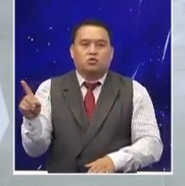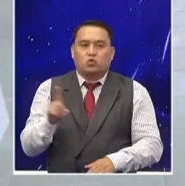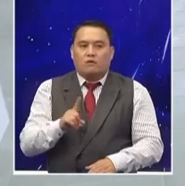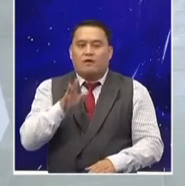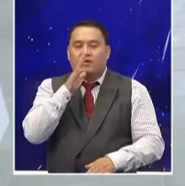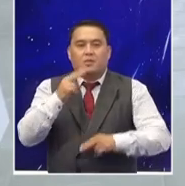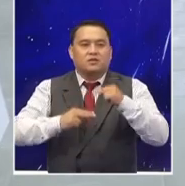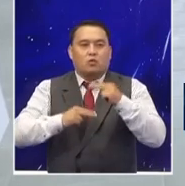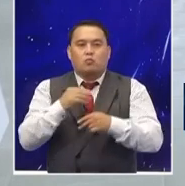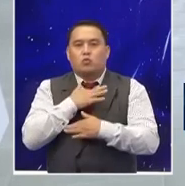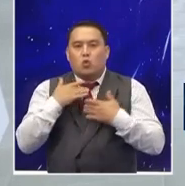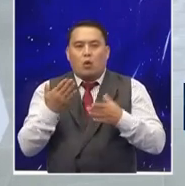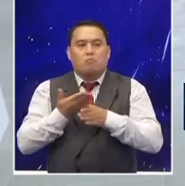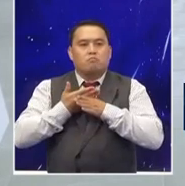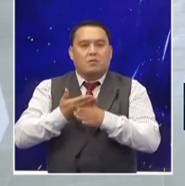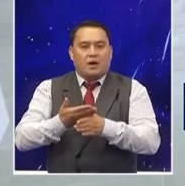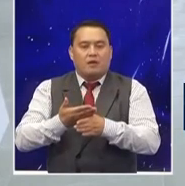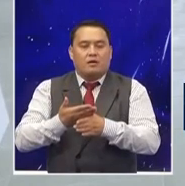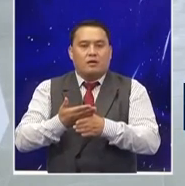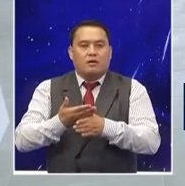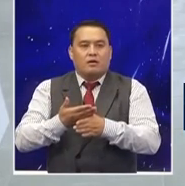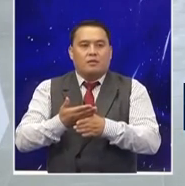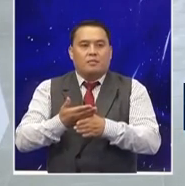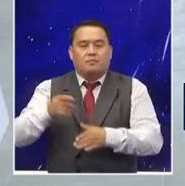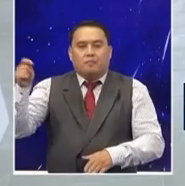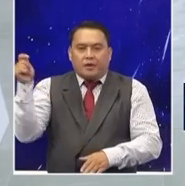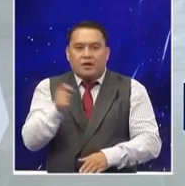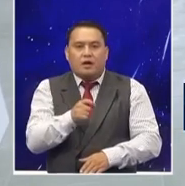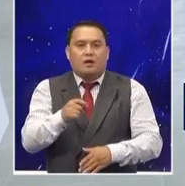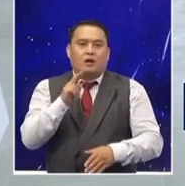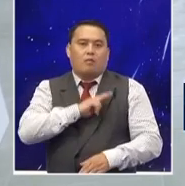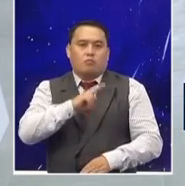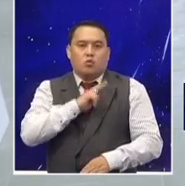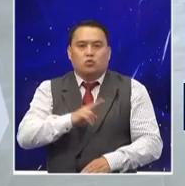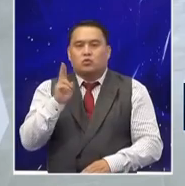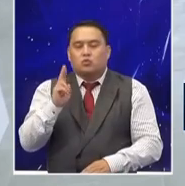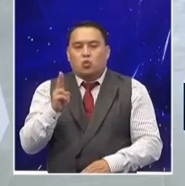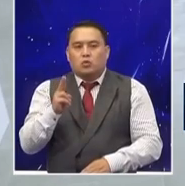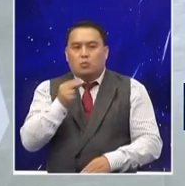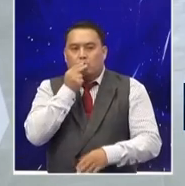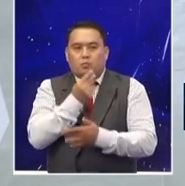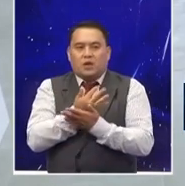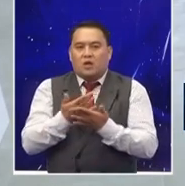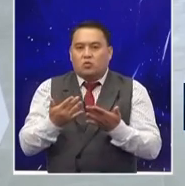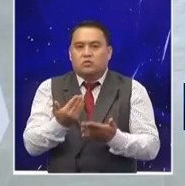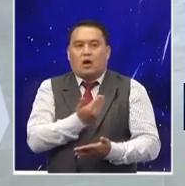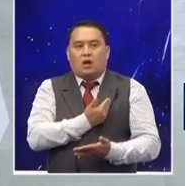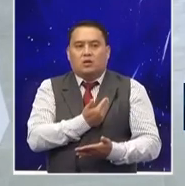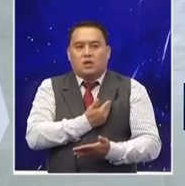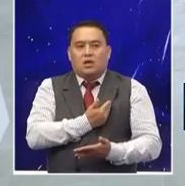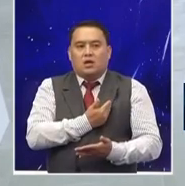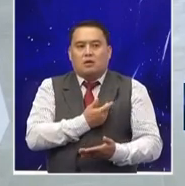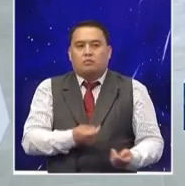время строительства очень много помогали приходили физические помогали работали кто-то продуктами как бы захотели